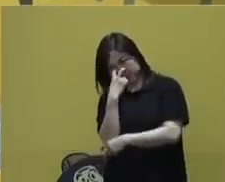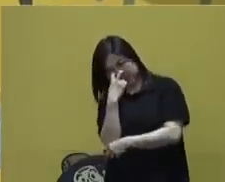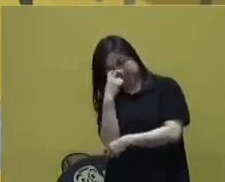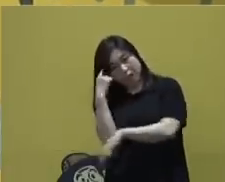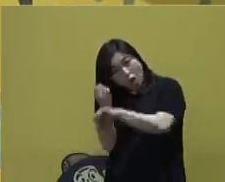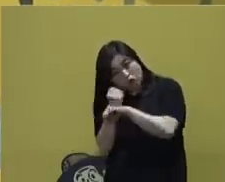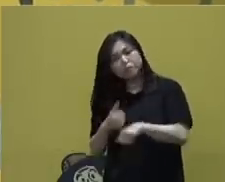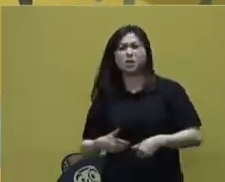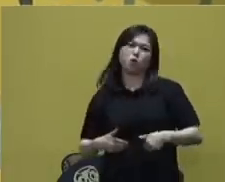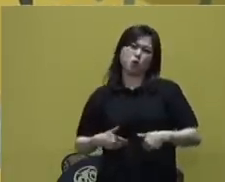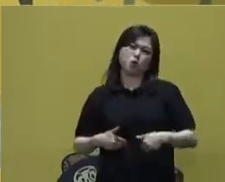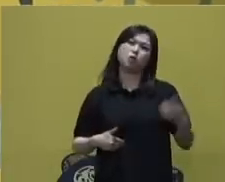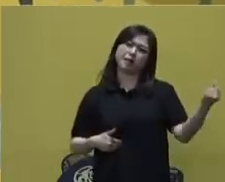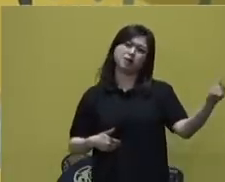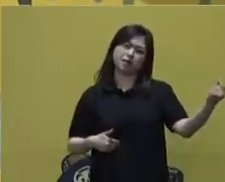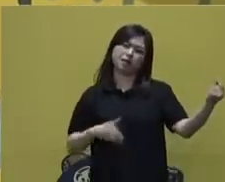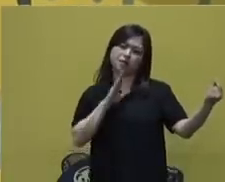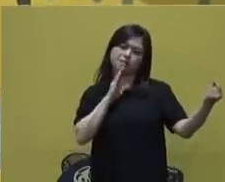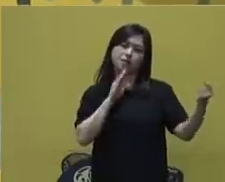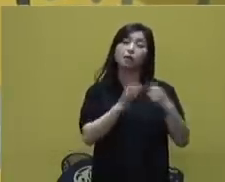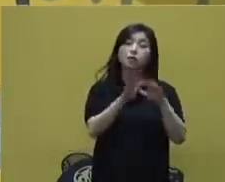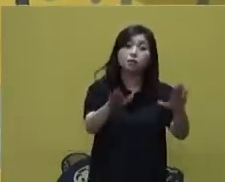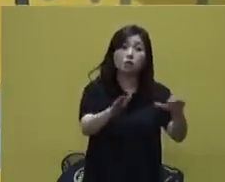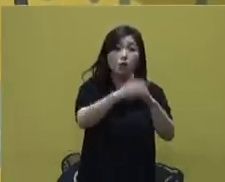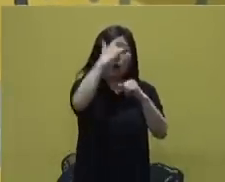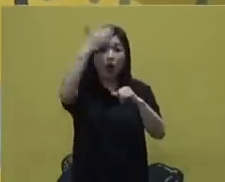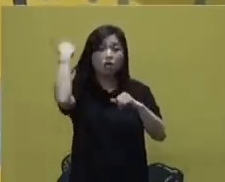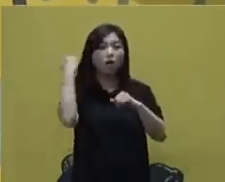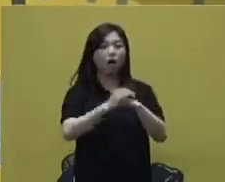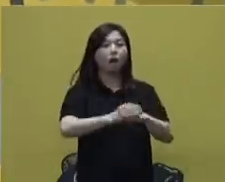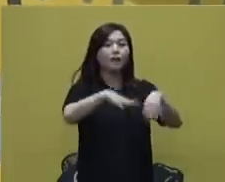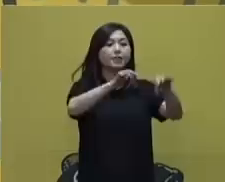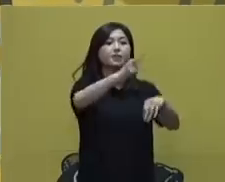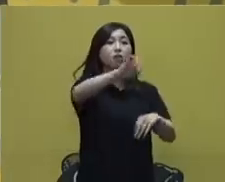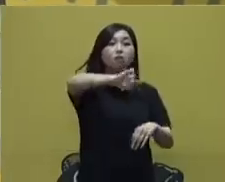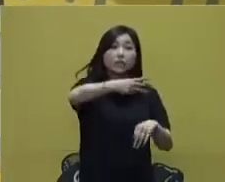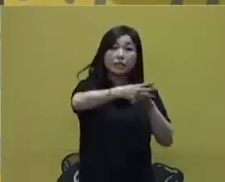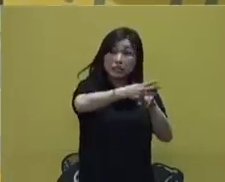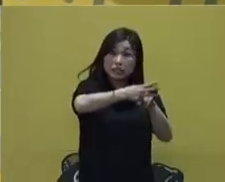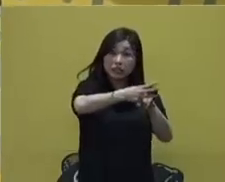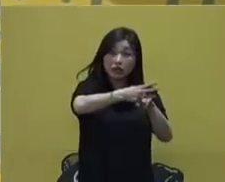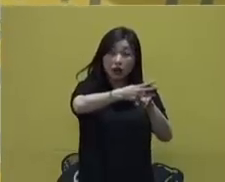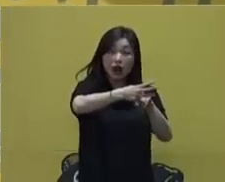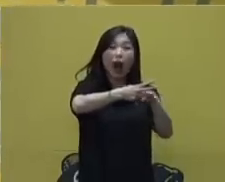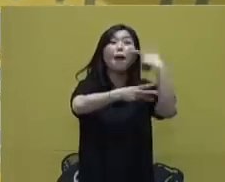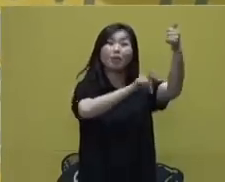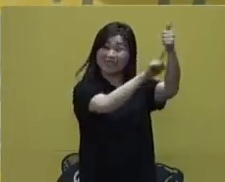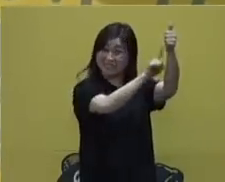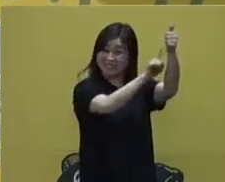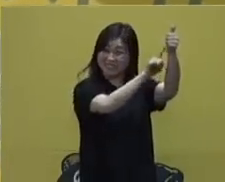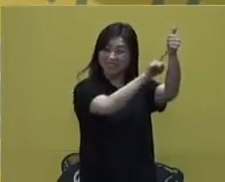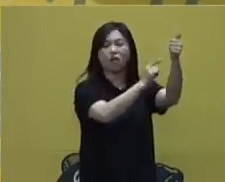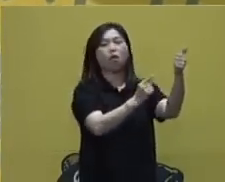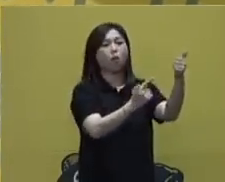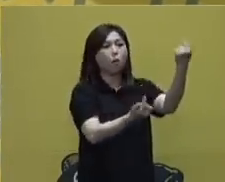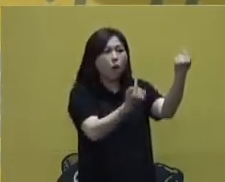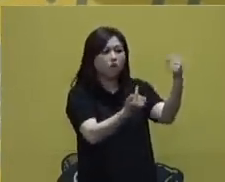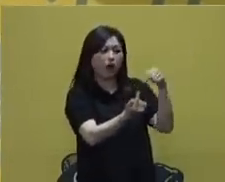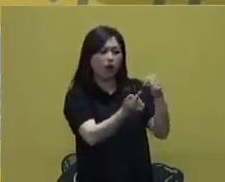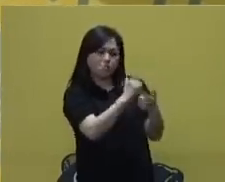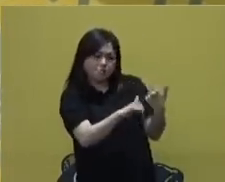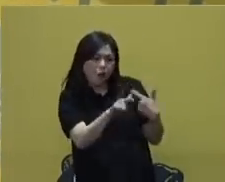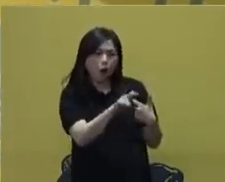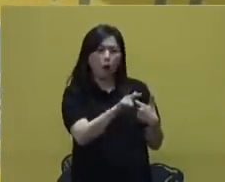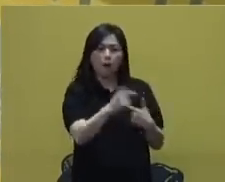그죠? 저는 그렇게 생각해요. 지금 과거 김정일 위원장에 비하면 훨씬 더 깊이 있게